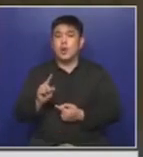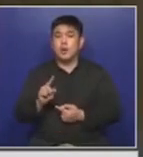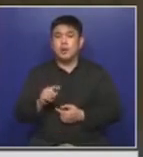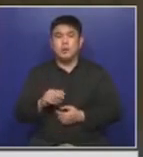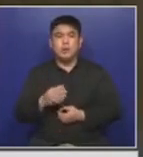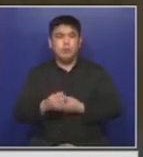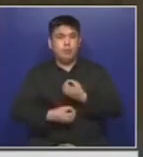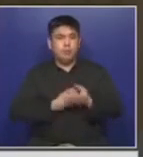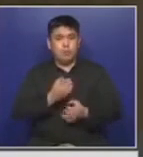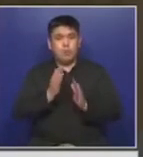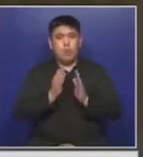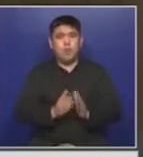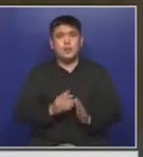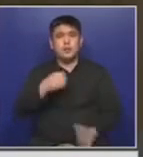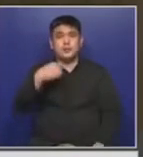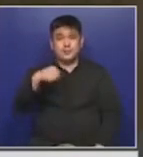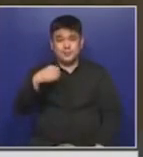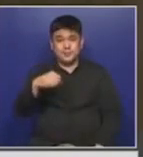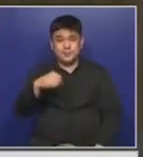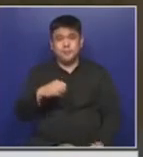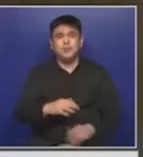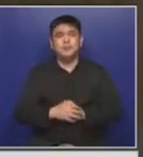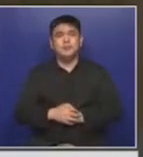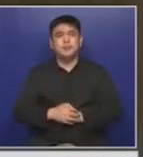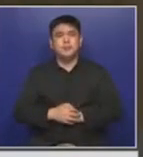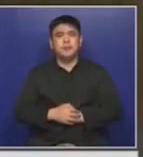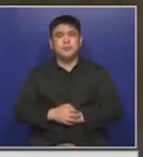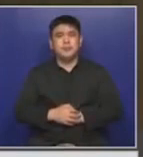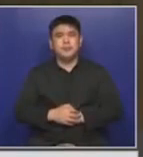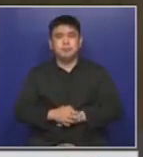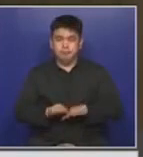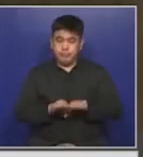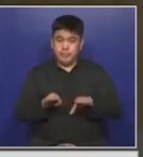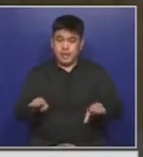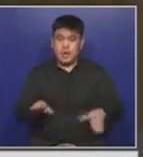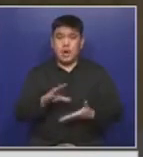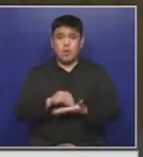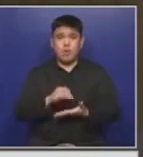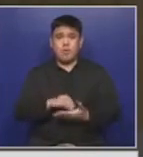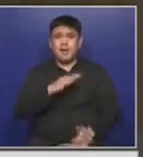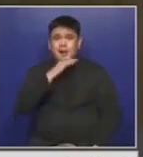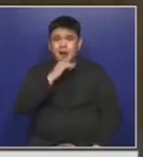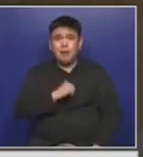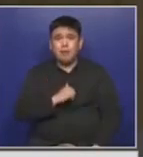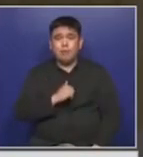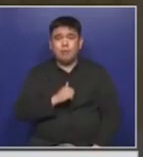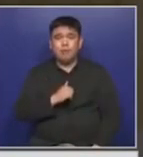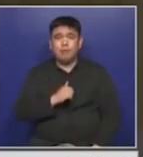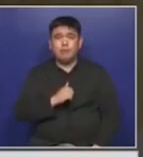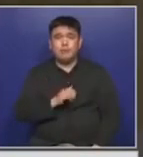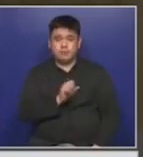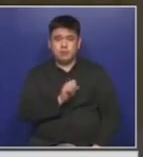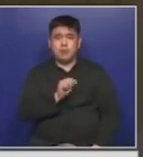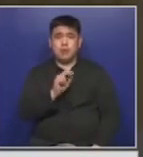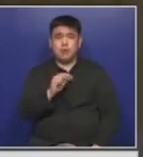มาชิก10กว่าท่านโดยพื้นฐานของข้อมูลเก่าที่สทง.ไม่